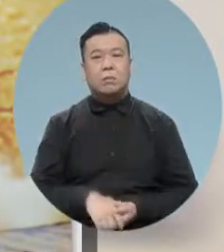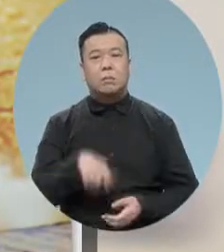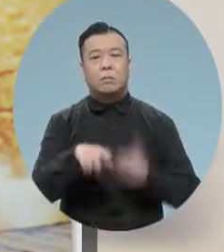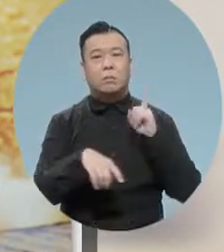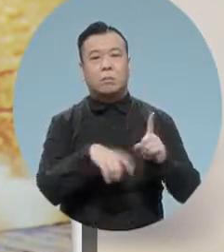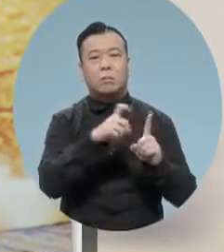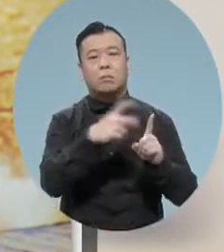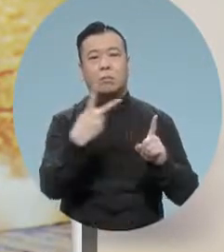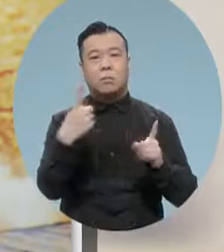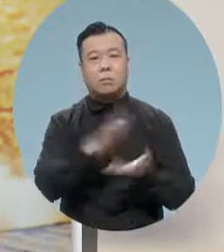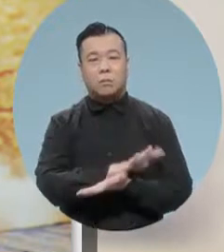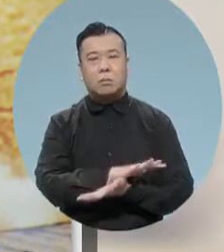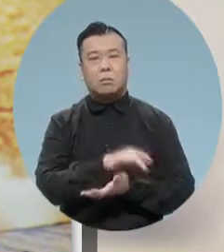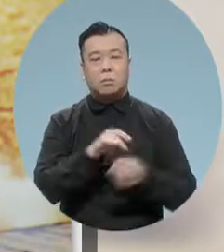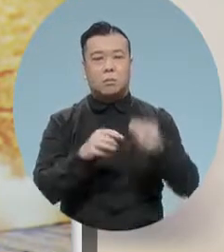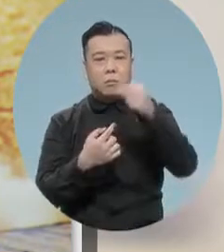1921年的